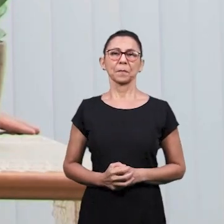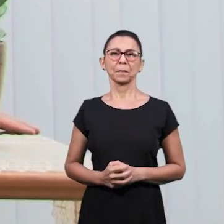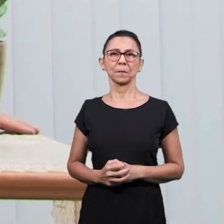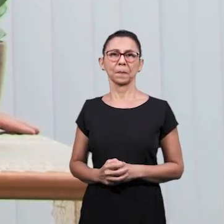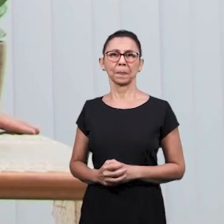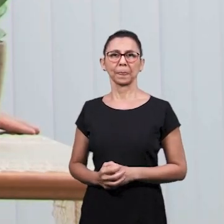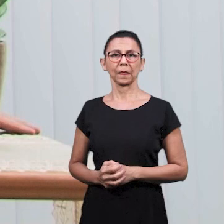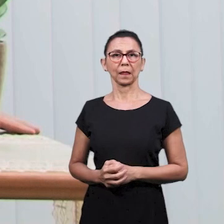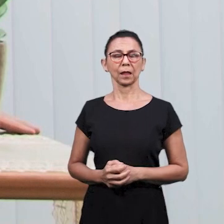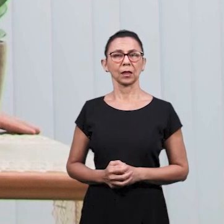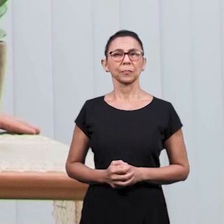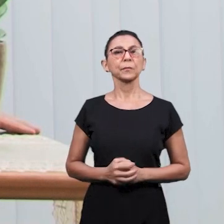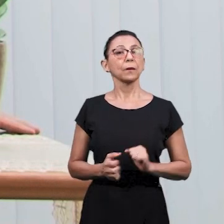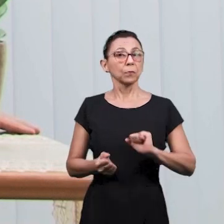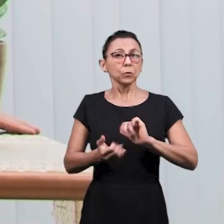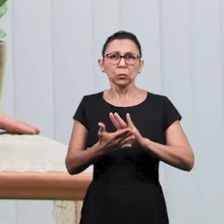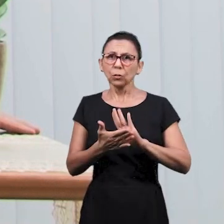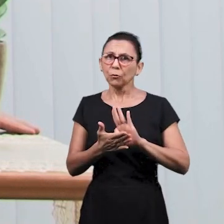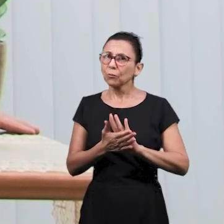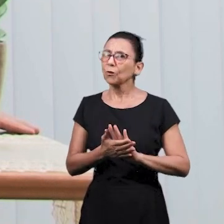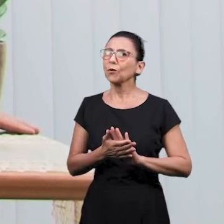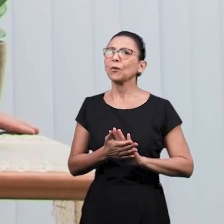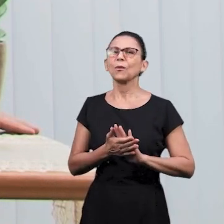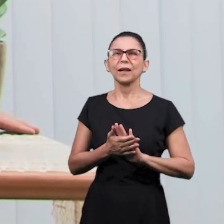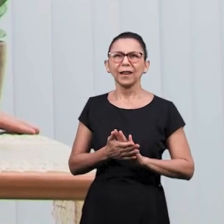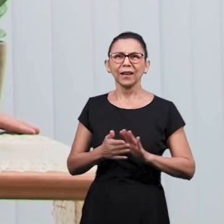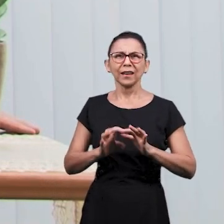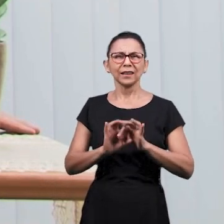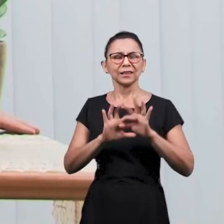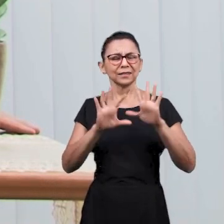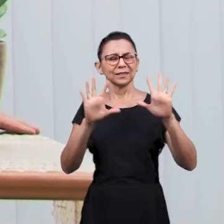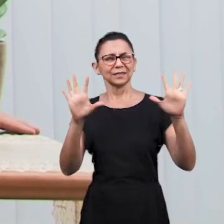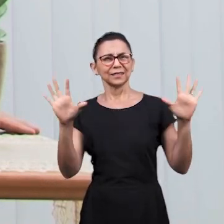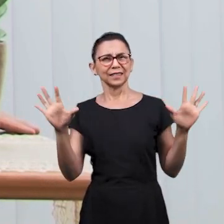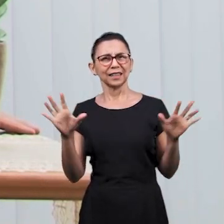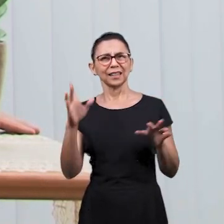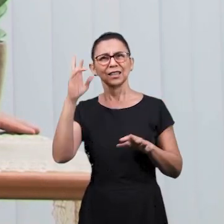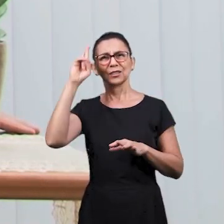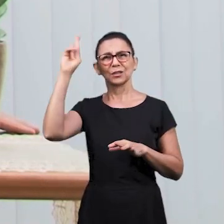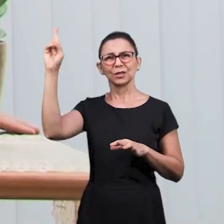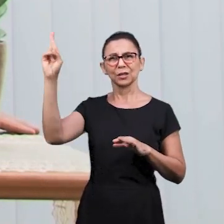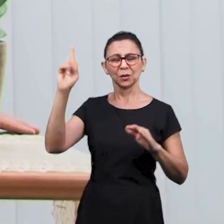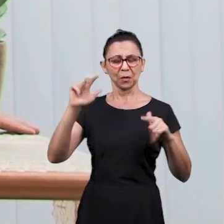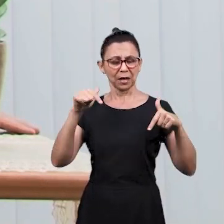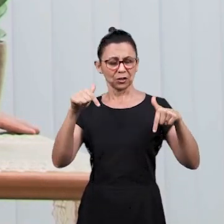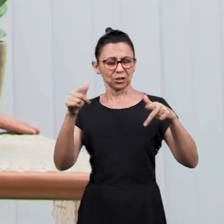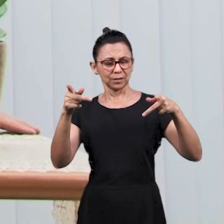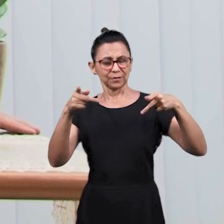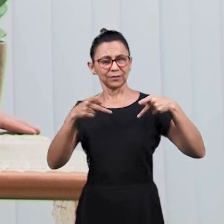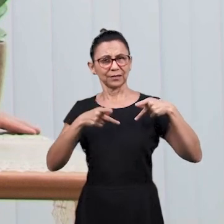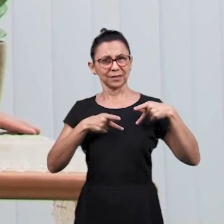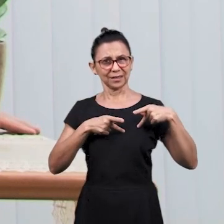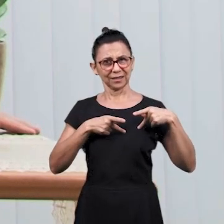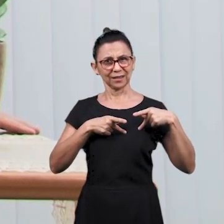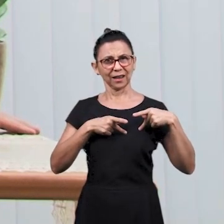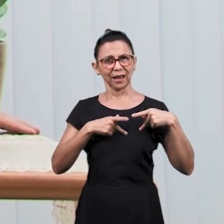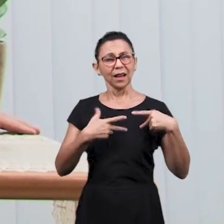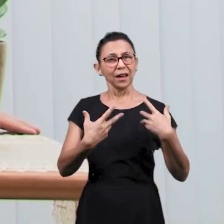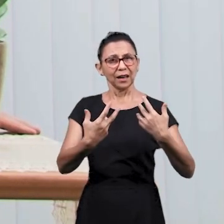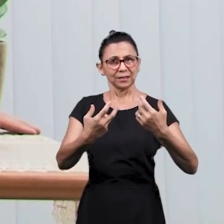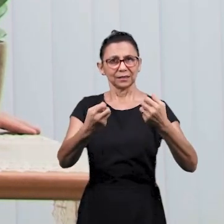Тебе, Господь. Мы прослушаем еще один псалом. Позволь Господу наполнить ваше сердце. И